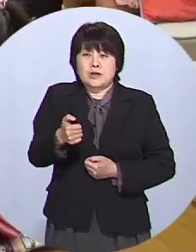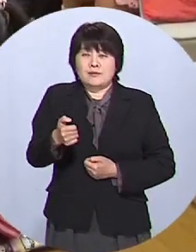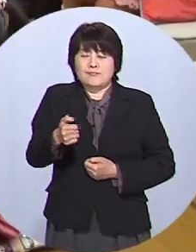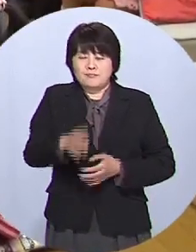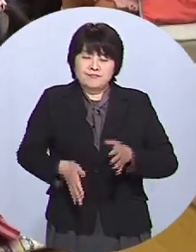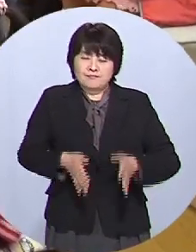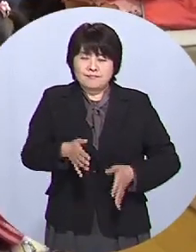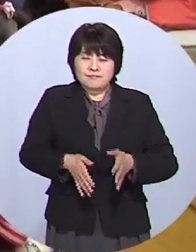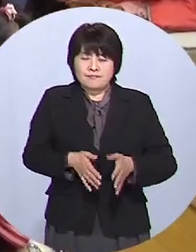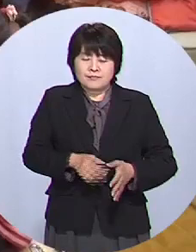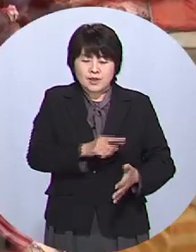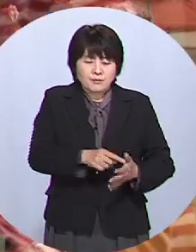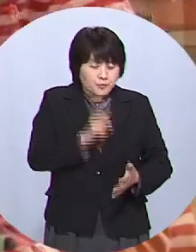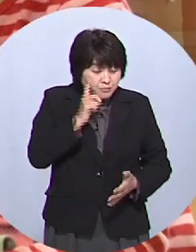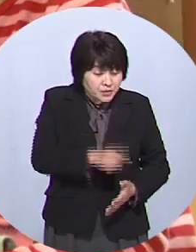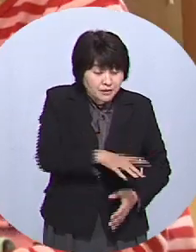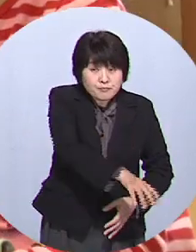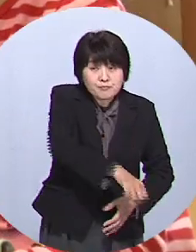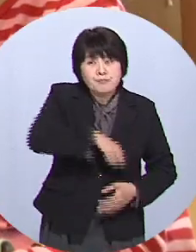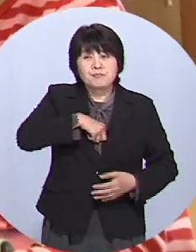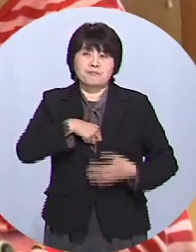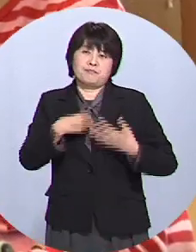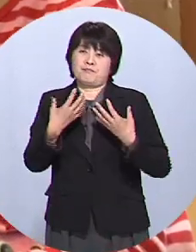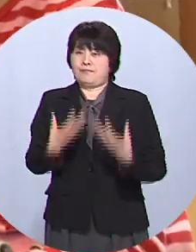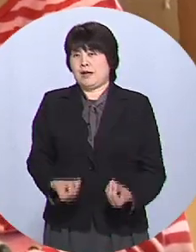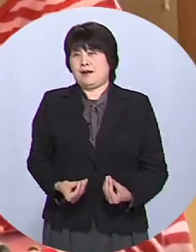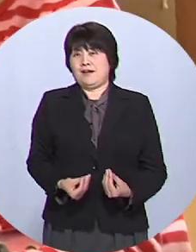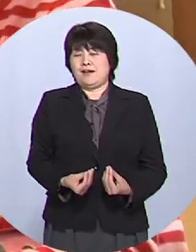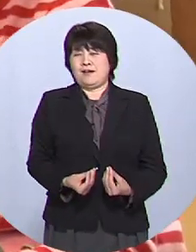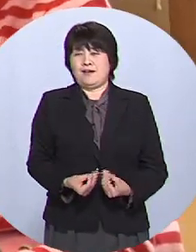きて手袋を拾いました。